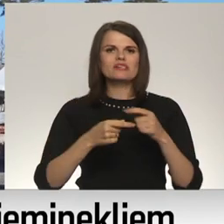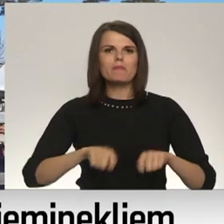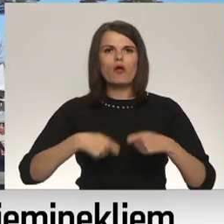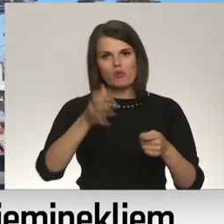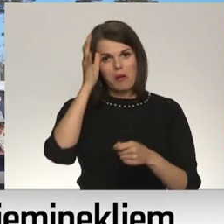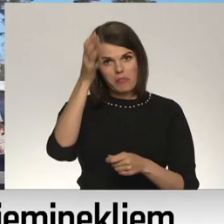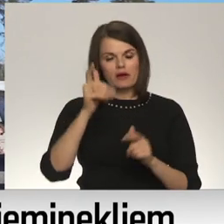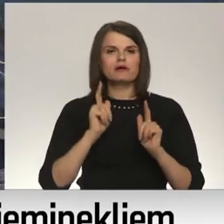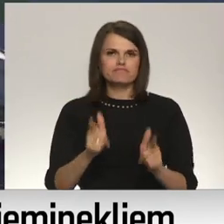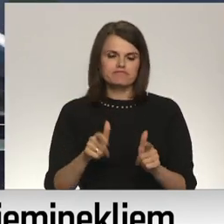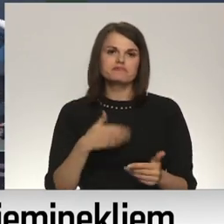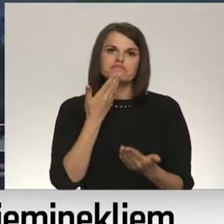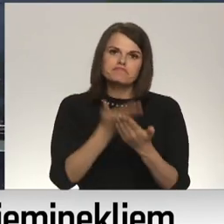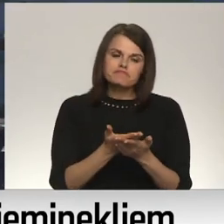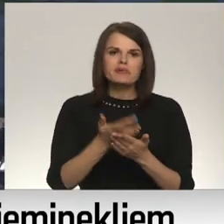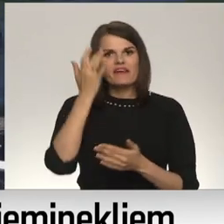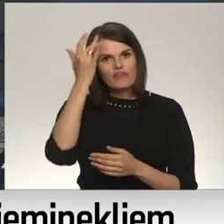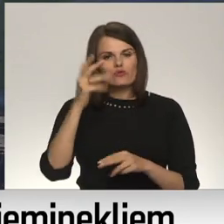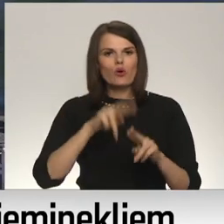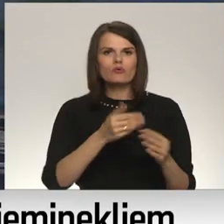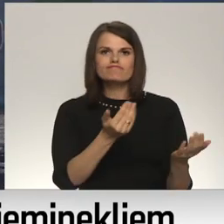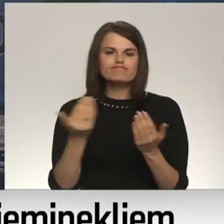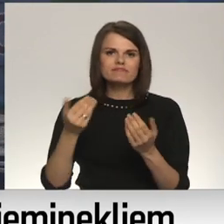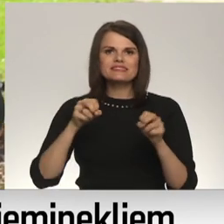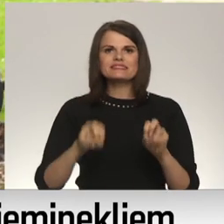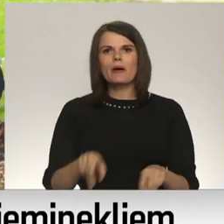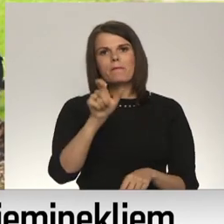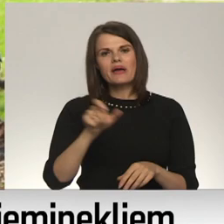gatava sniegt savu viedokli un piesaistīt speciālistus